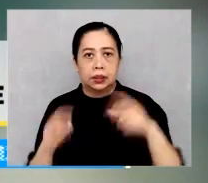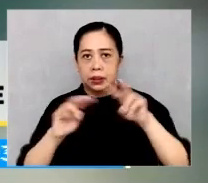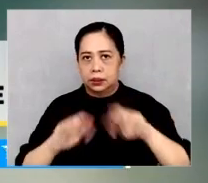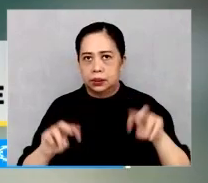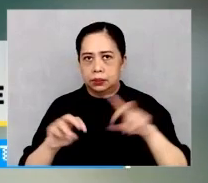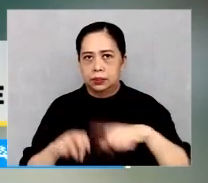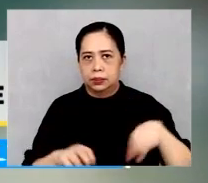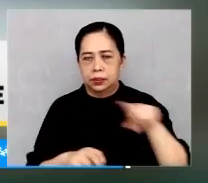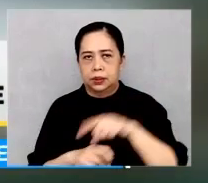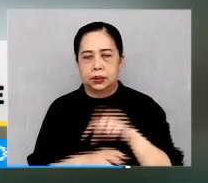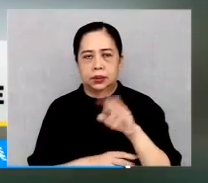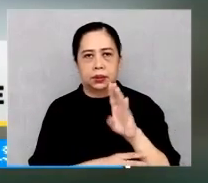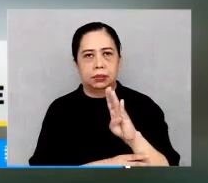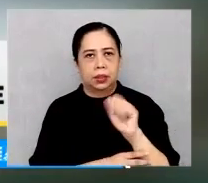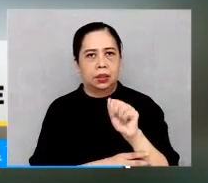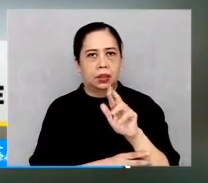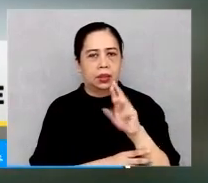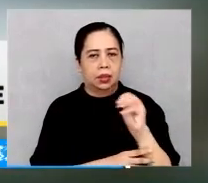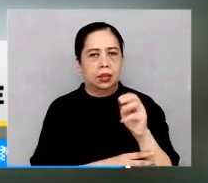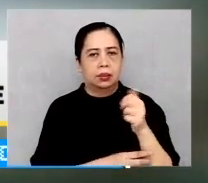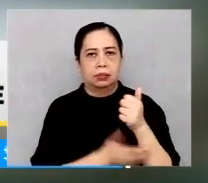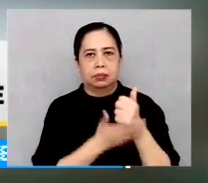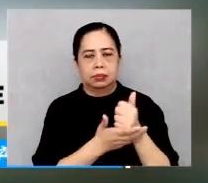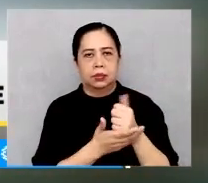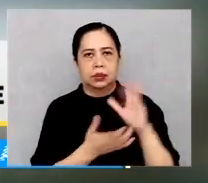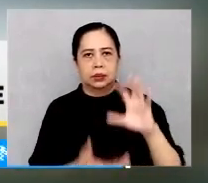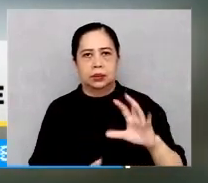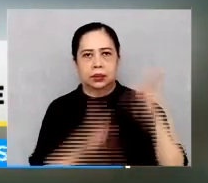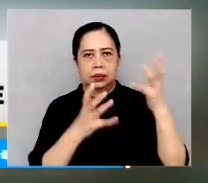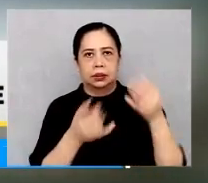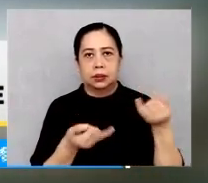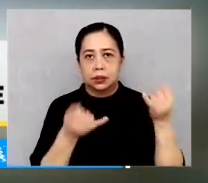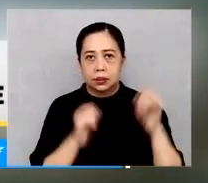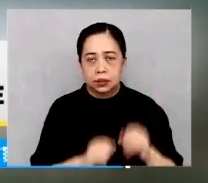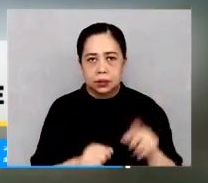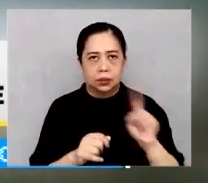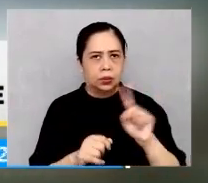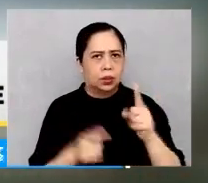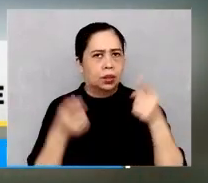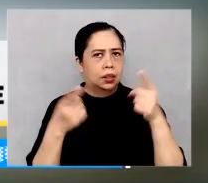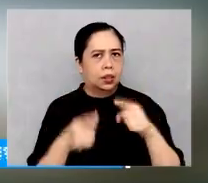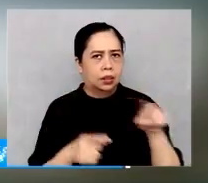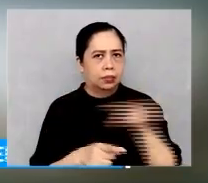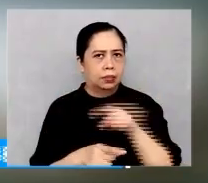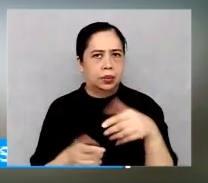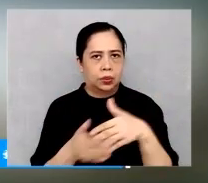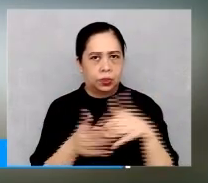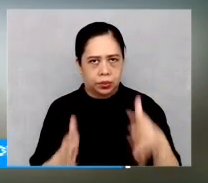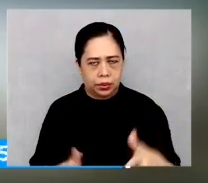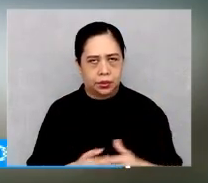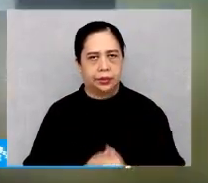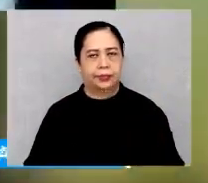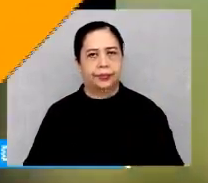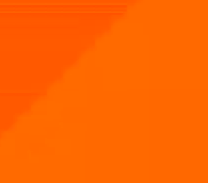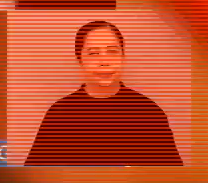ng Bangsamoro Rapid Emergency Action on Disaster Incidents ang nangyari sa mga estudyante.